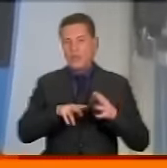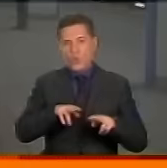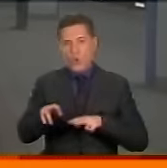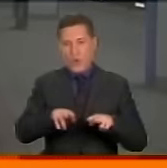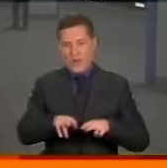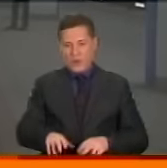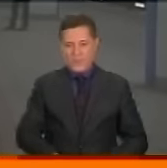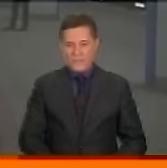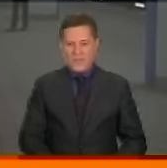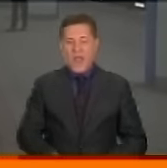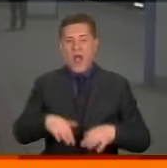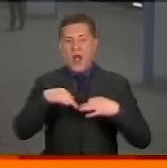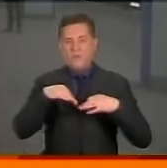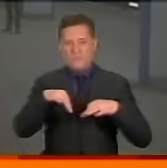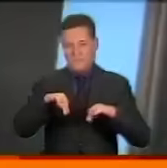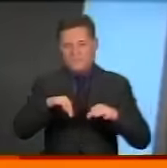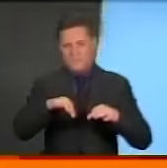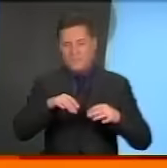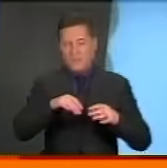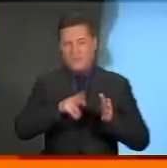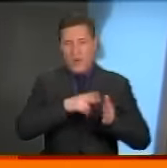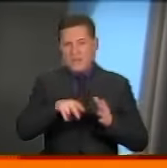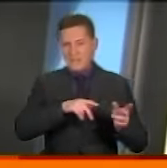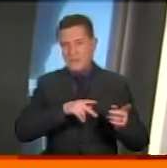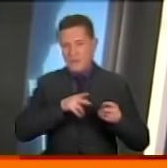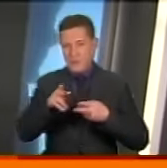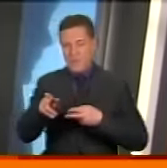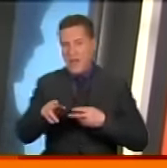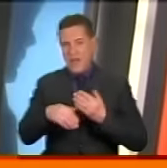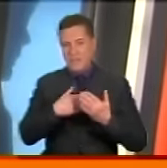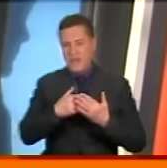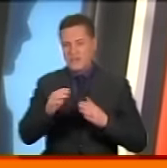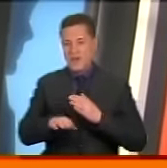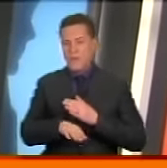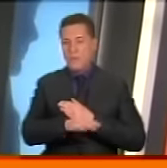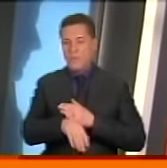колію. Поїзд прибуває майже порожнім. Я перевіз сюди